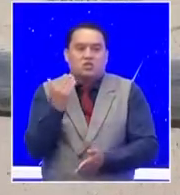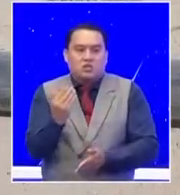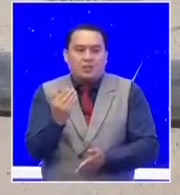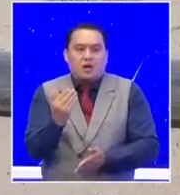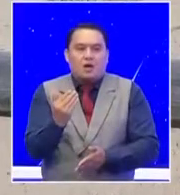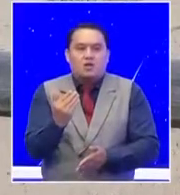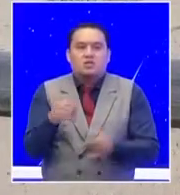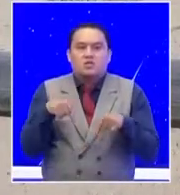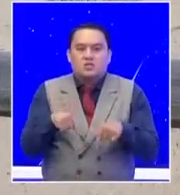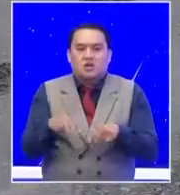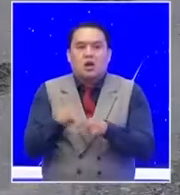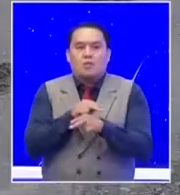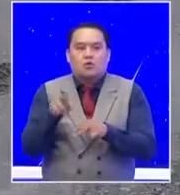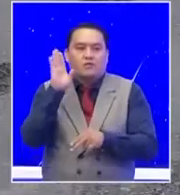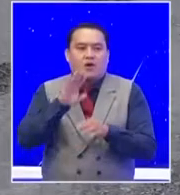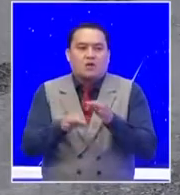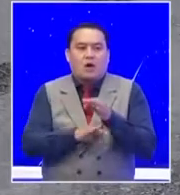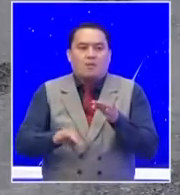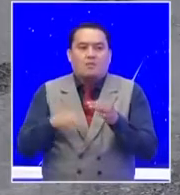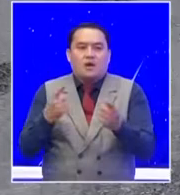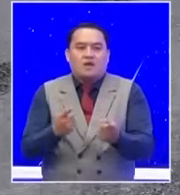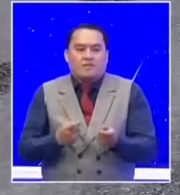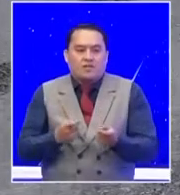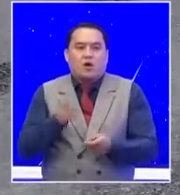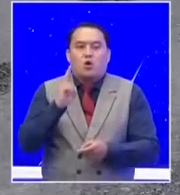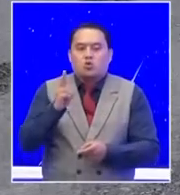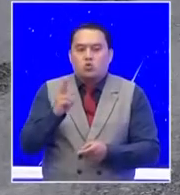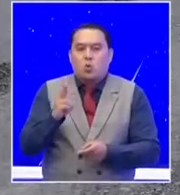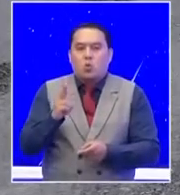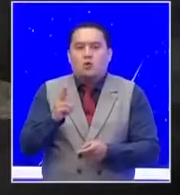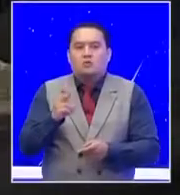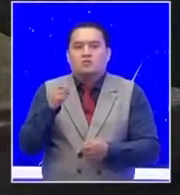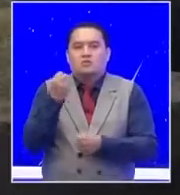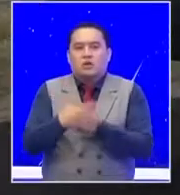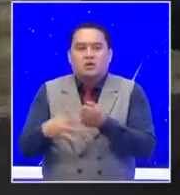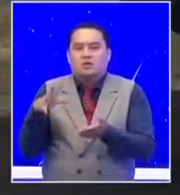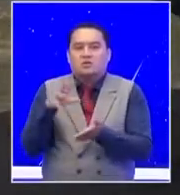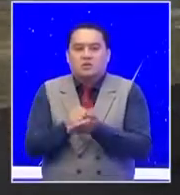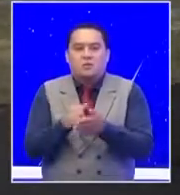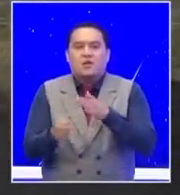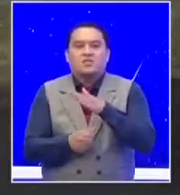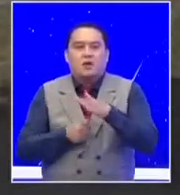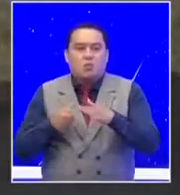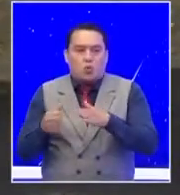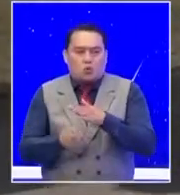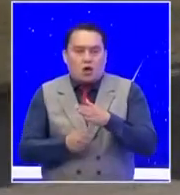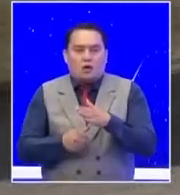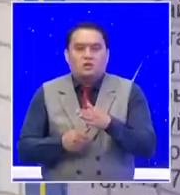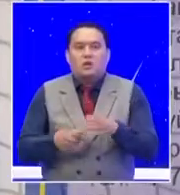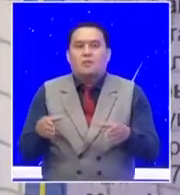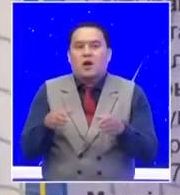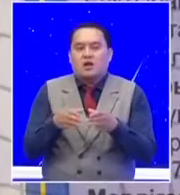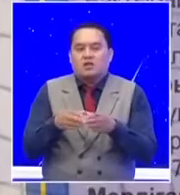К тому же здесь к ремонту водопровода привлекли и тех, кто в центре занятости числится как безработные. По словам